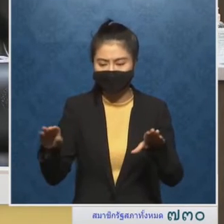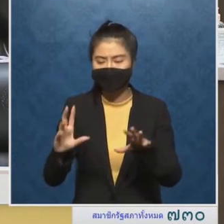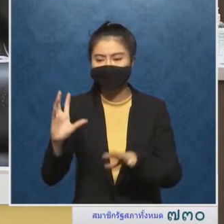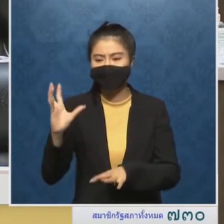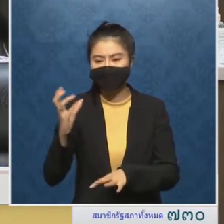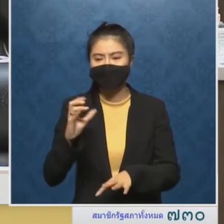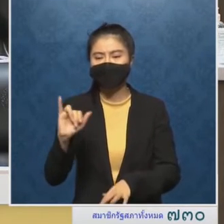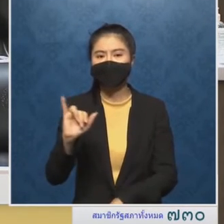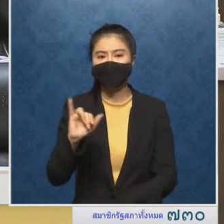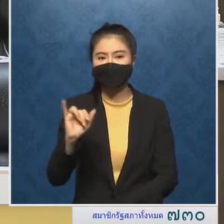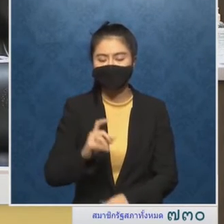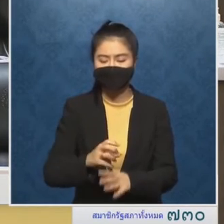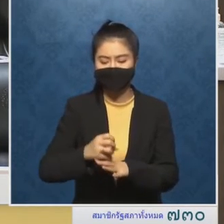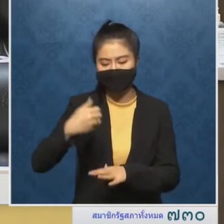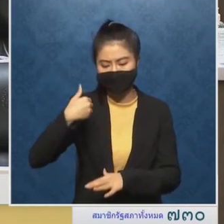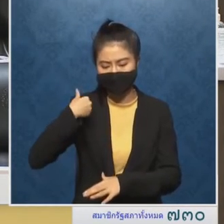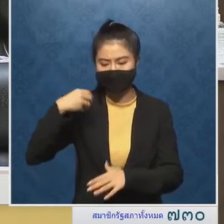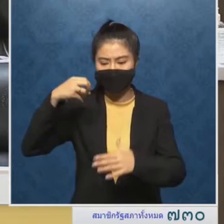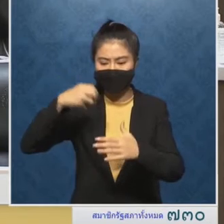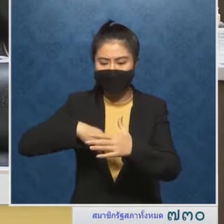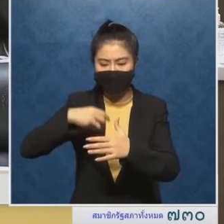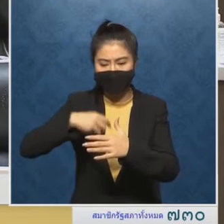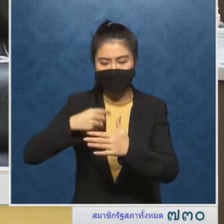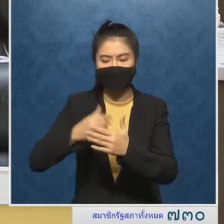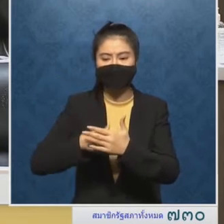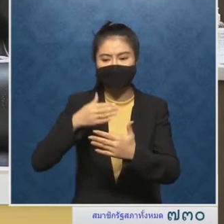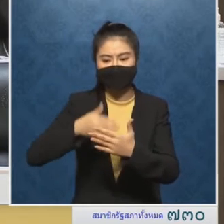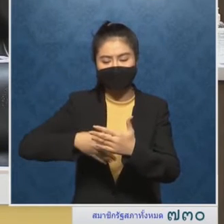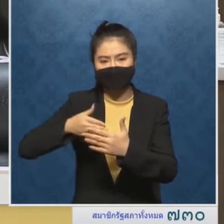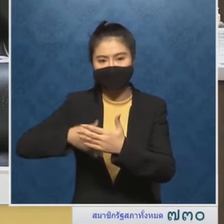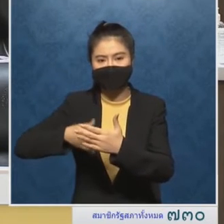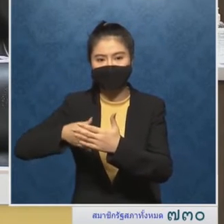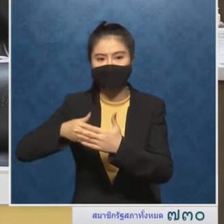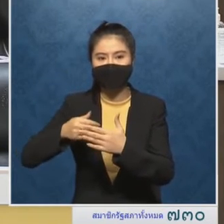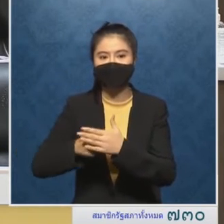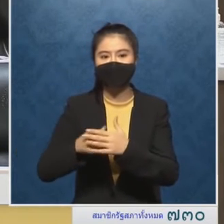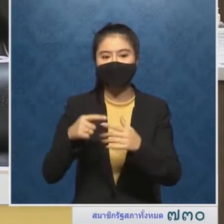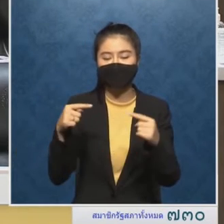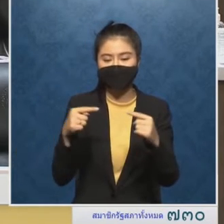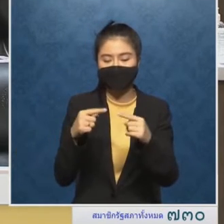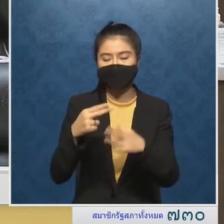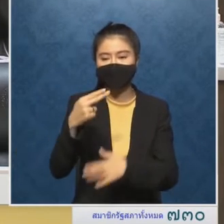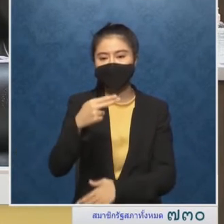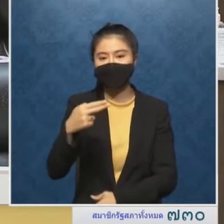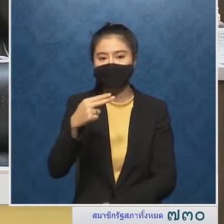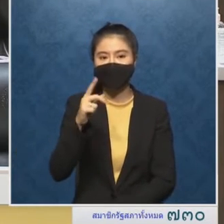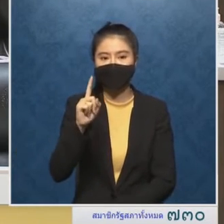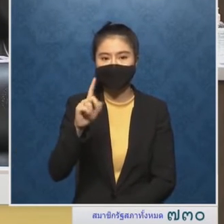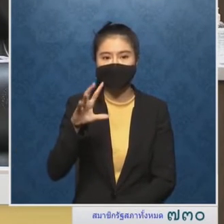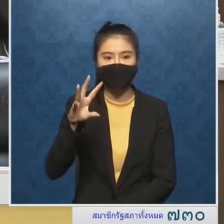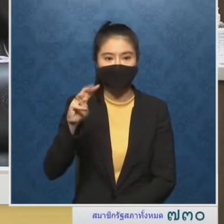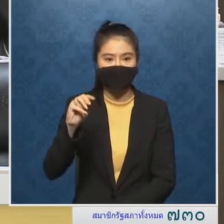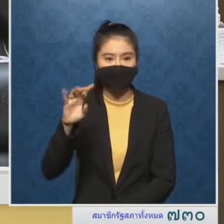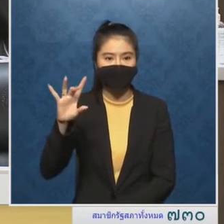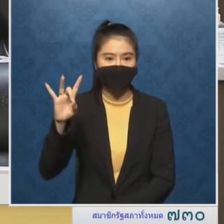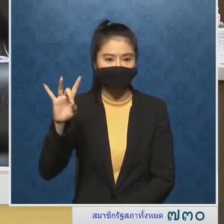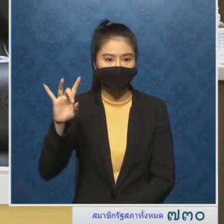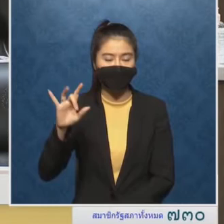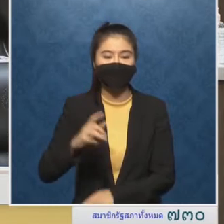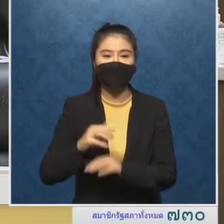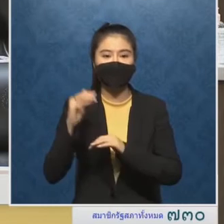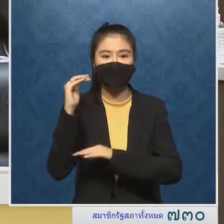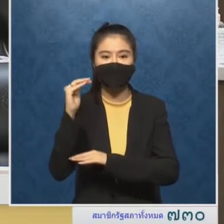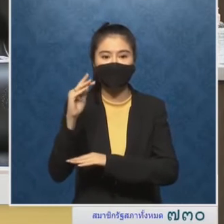และยัมความบกพร่องในหลายลเอีดน asi cheddar ท่ประทาน ในหมว 1 ม.ito เป็นของมิ